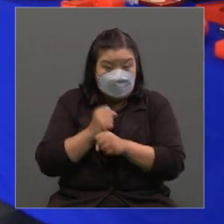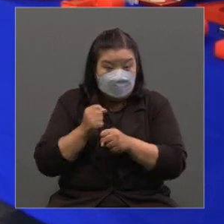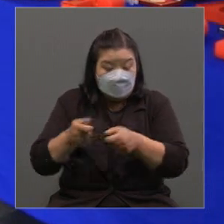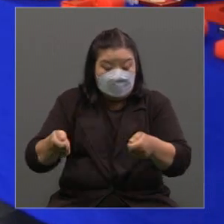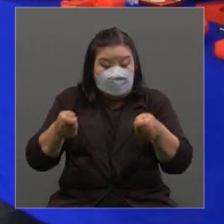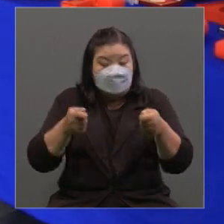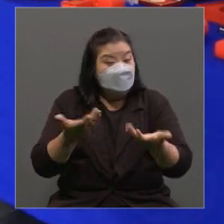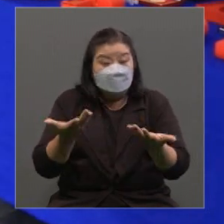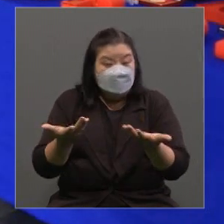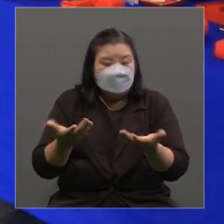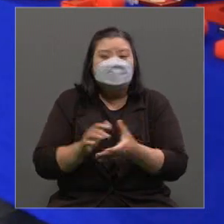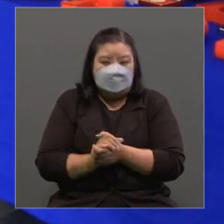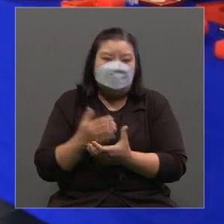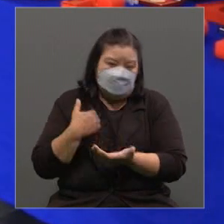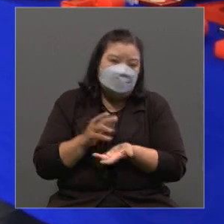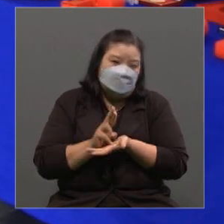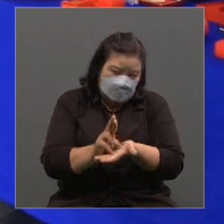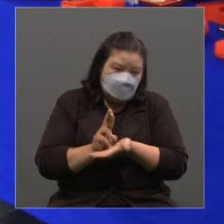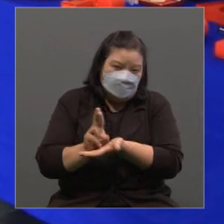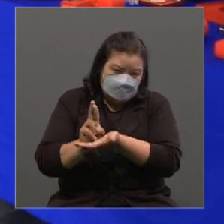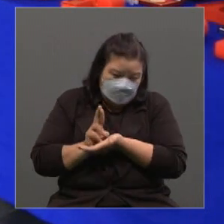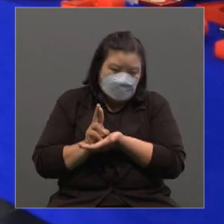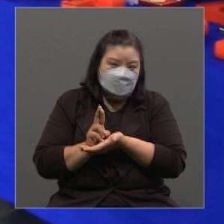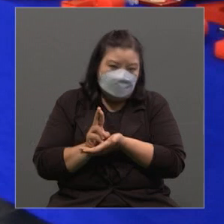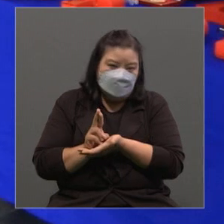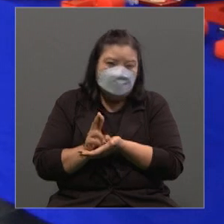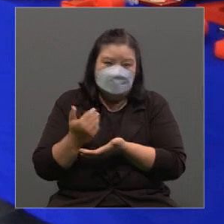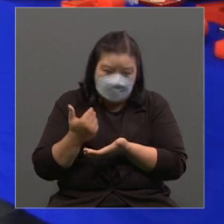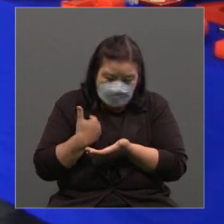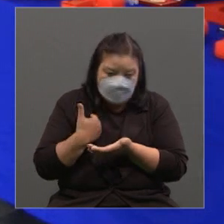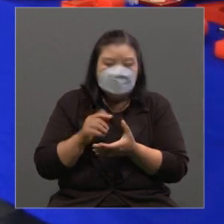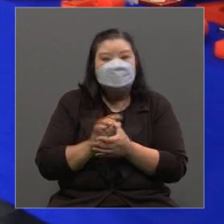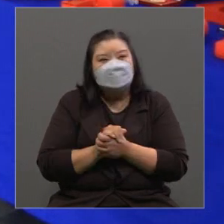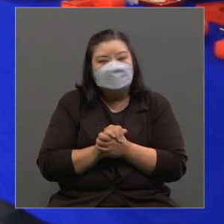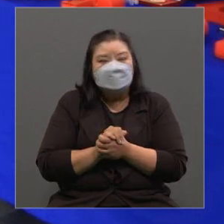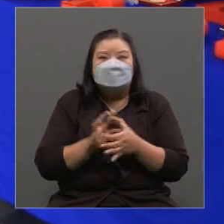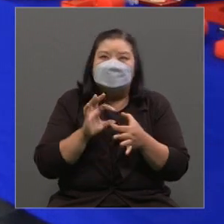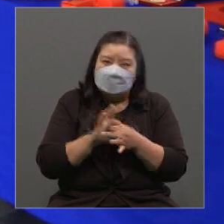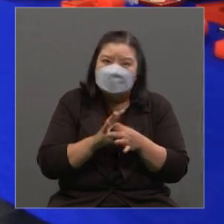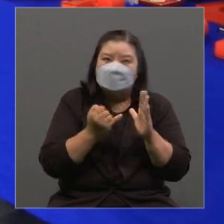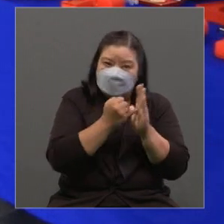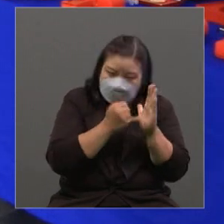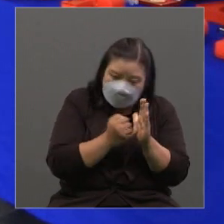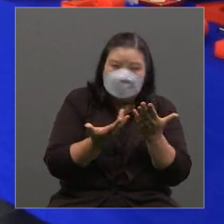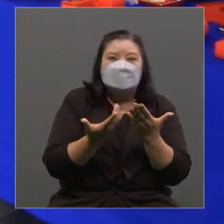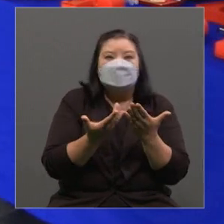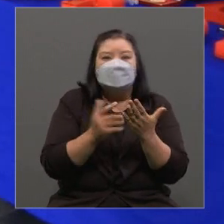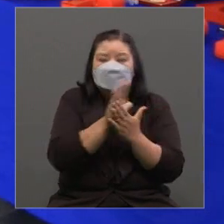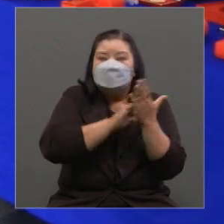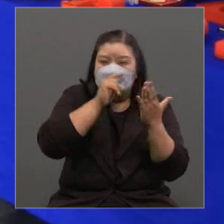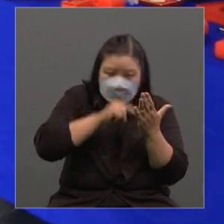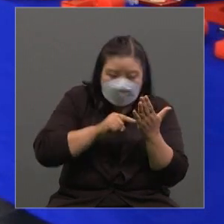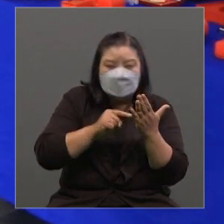ครับเราก็ได้รับรางวัลมาหลายรางวัลทั้งระดับภาคระดับชาติก็เป็นความภาคภูมิใจนะครับแล้ว